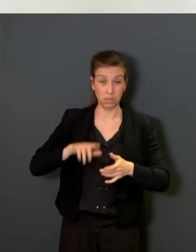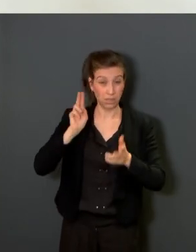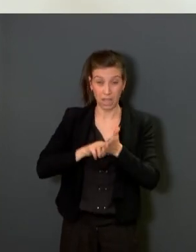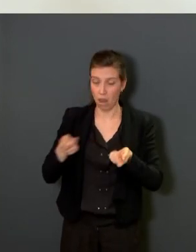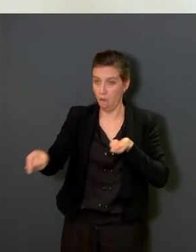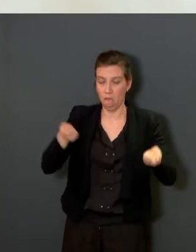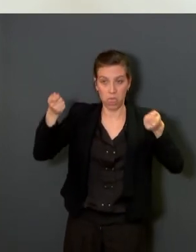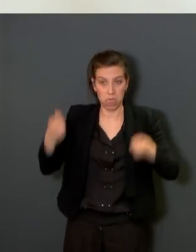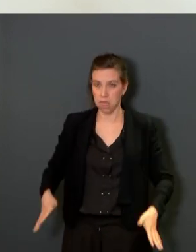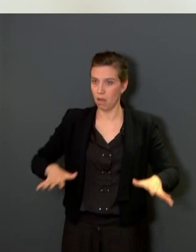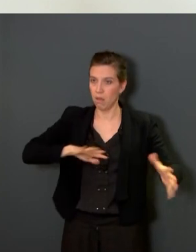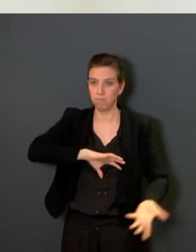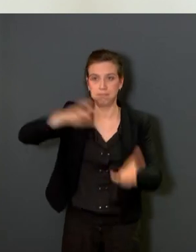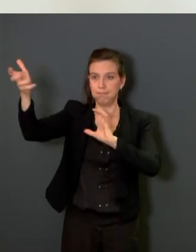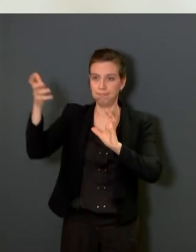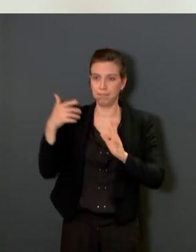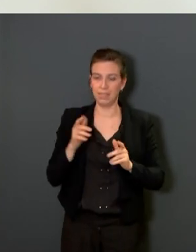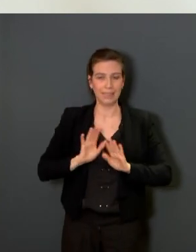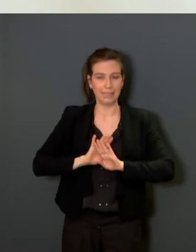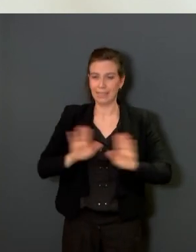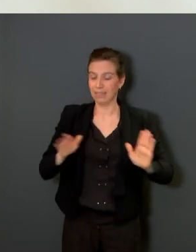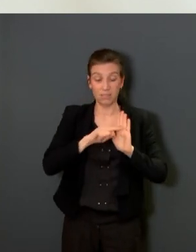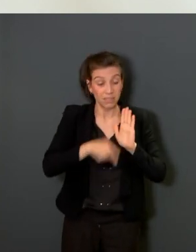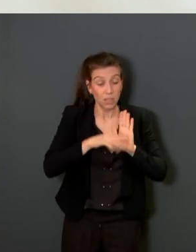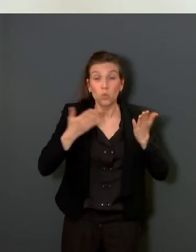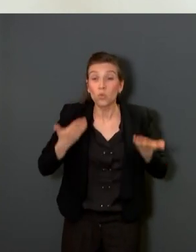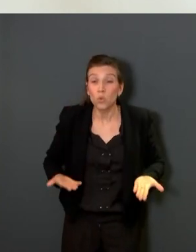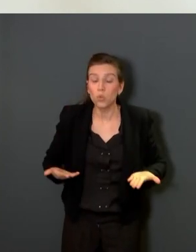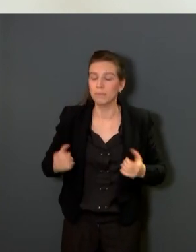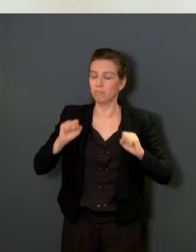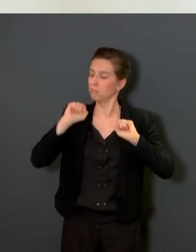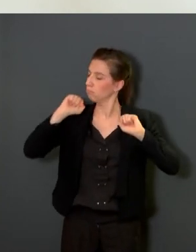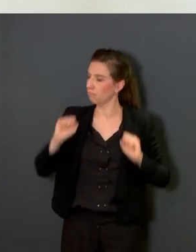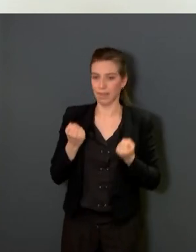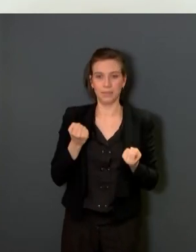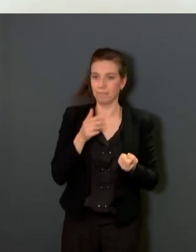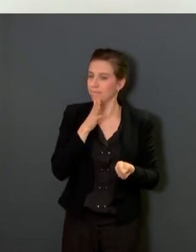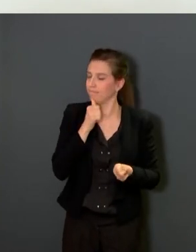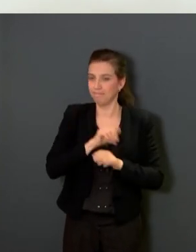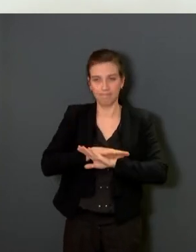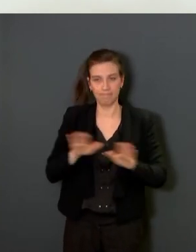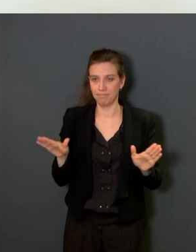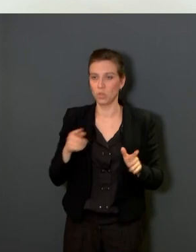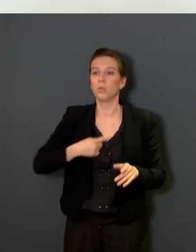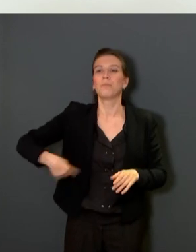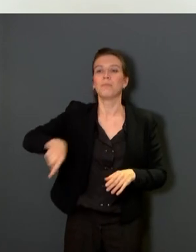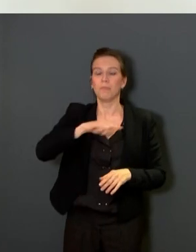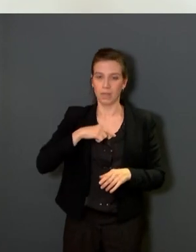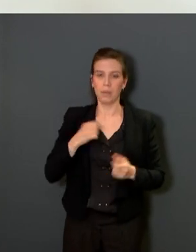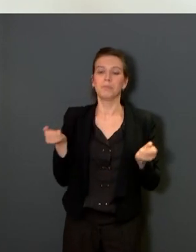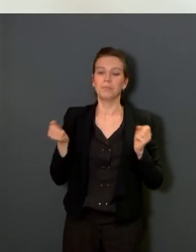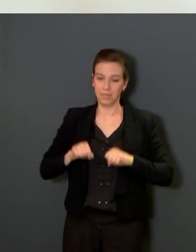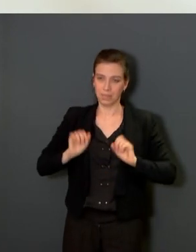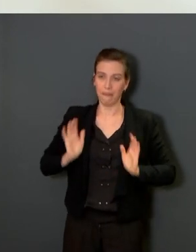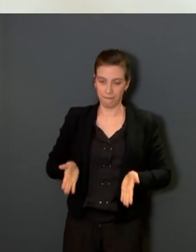dit soort beslissingen kunt nemen. En vandaar dat we gekozen hebben om een time-out van een week in te